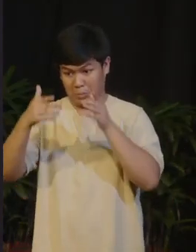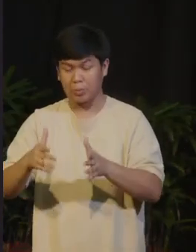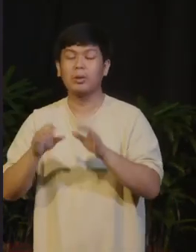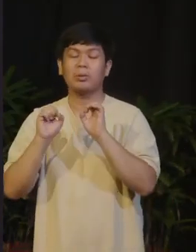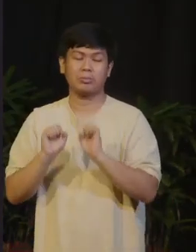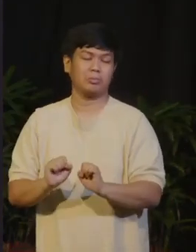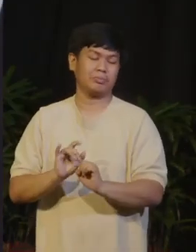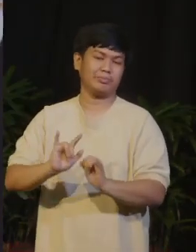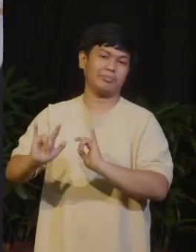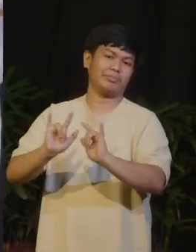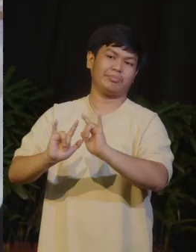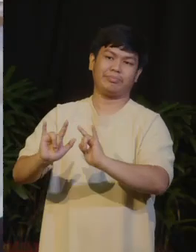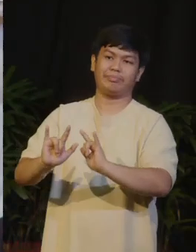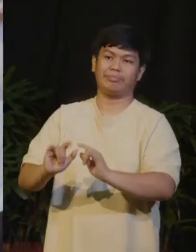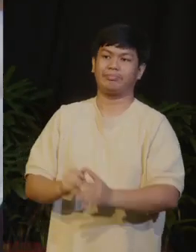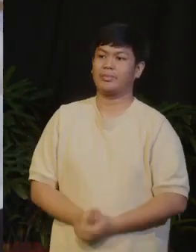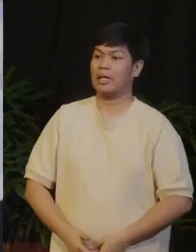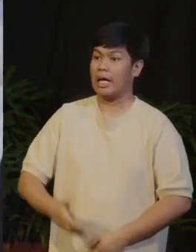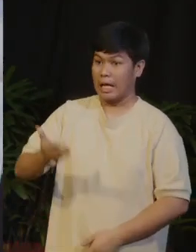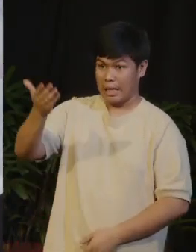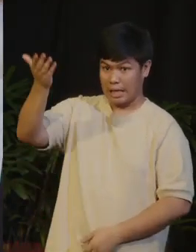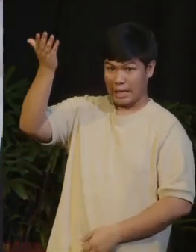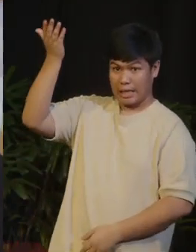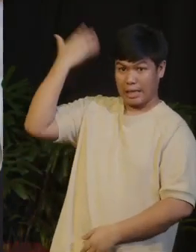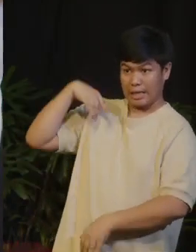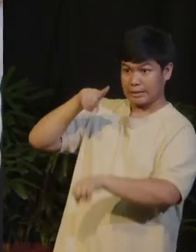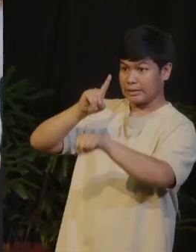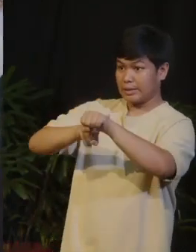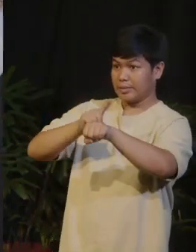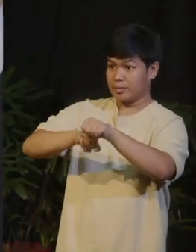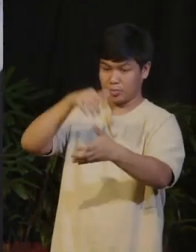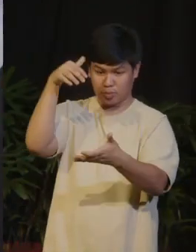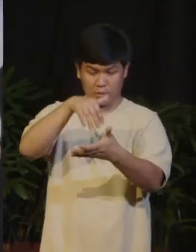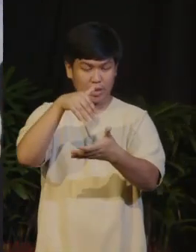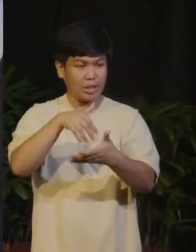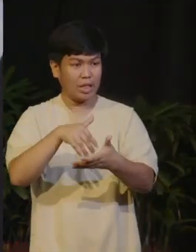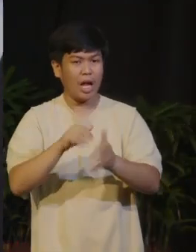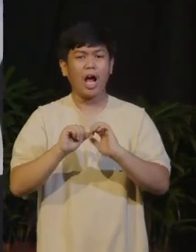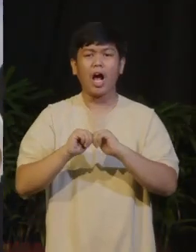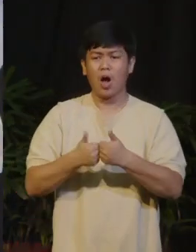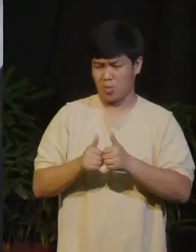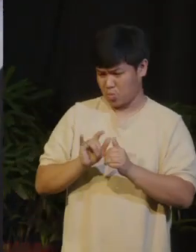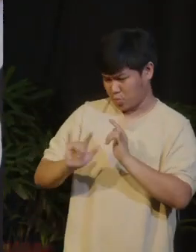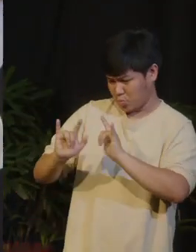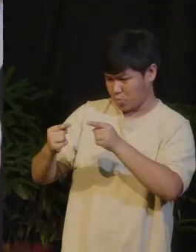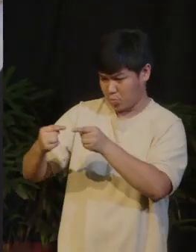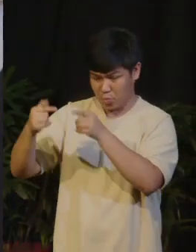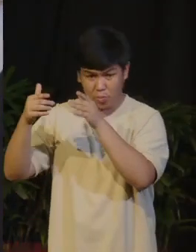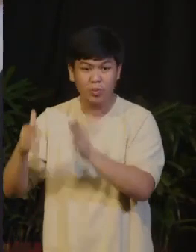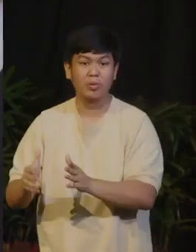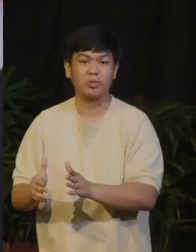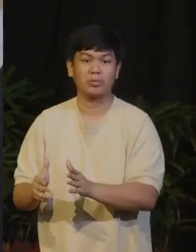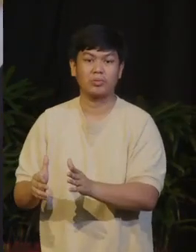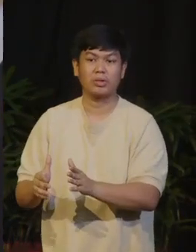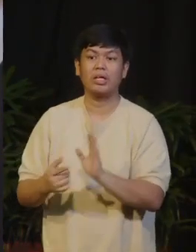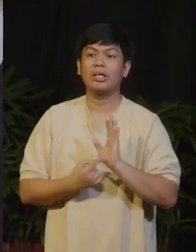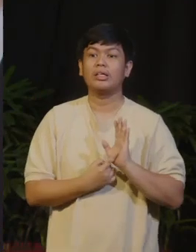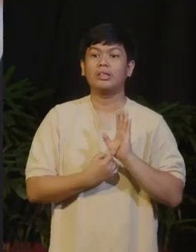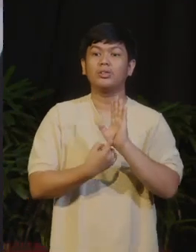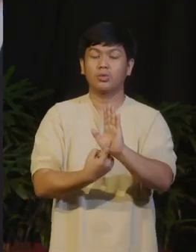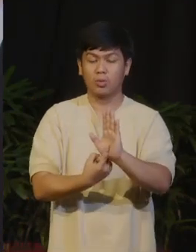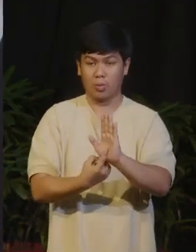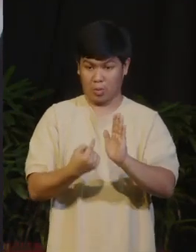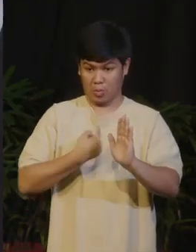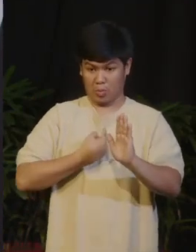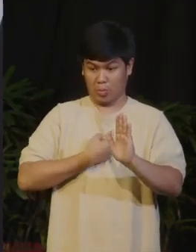natin last time na ang umiibig sa hindi kaibig-ibig ang tanda na sila ay